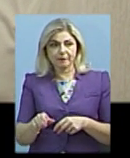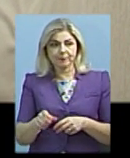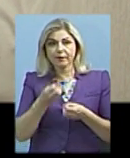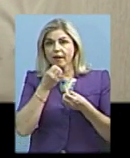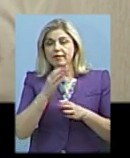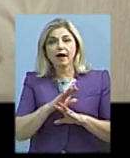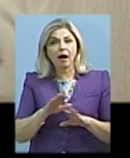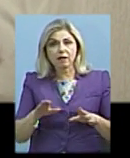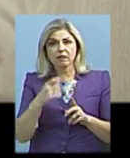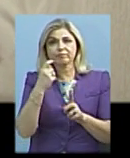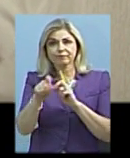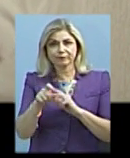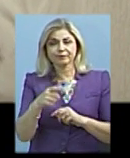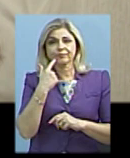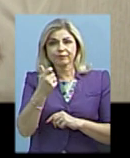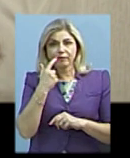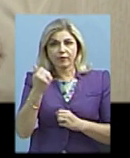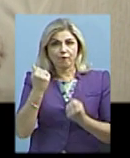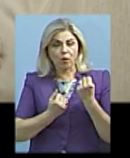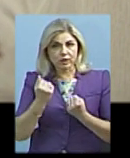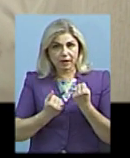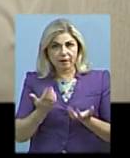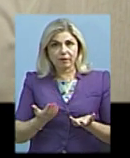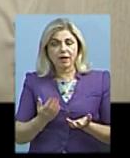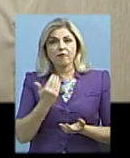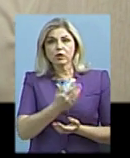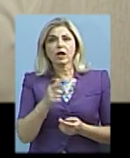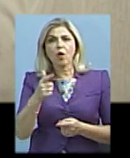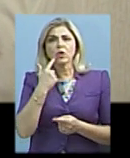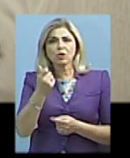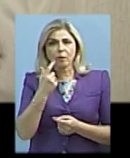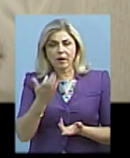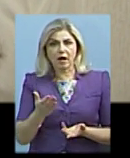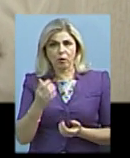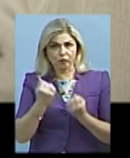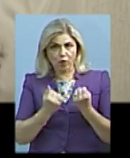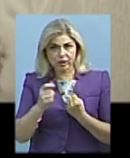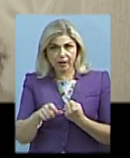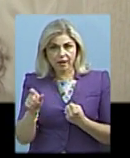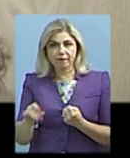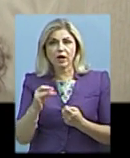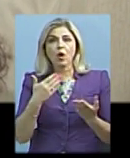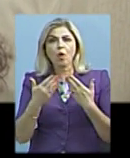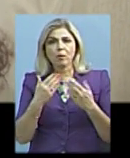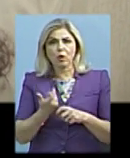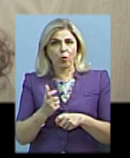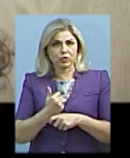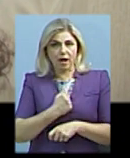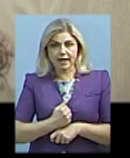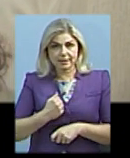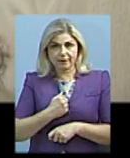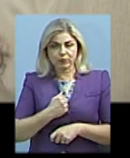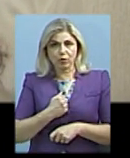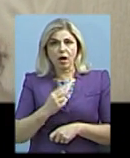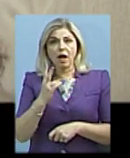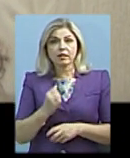негарно висловлюються в адресу водіїв, вони їх оскарбляють, вони з ними якось спілкуються дуже агресивно.